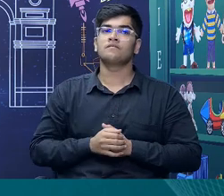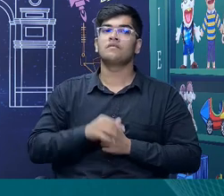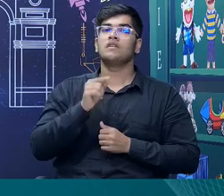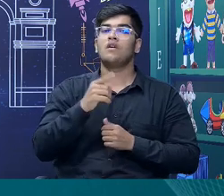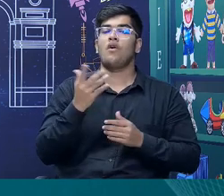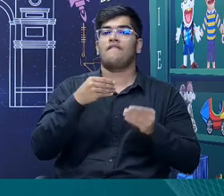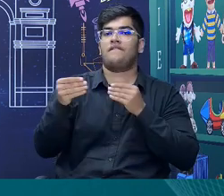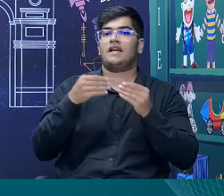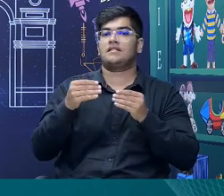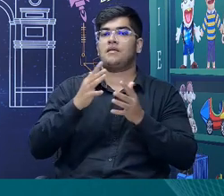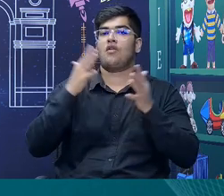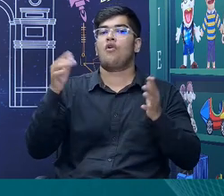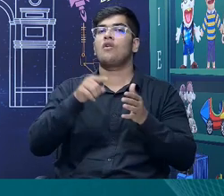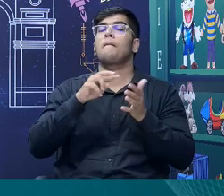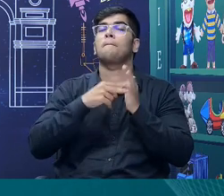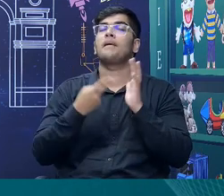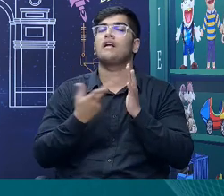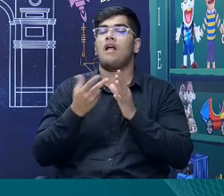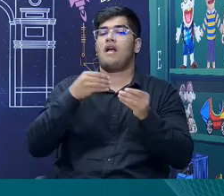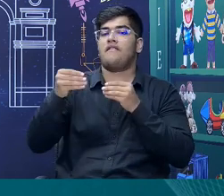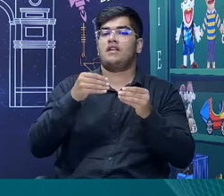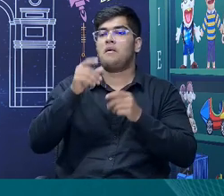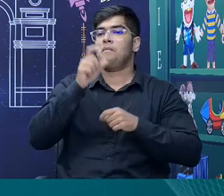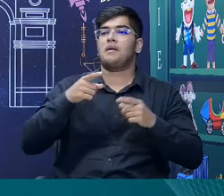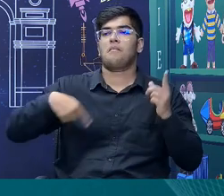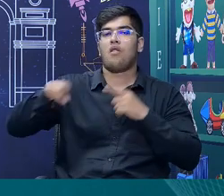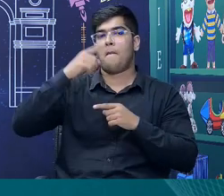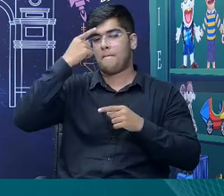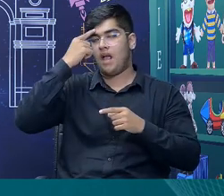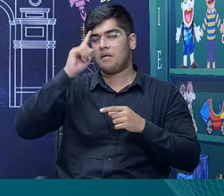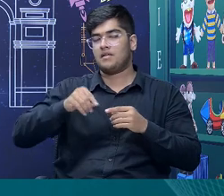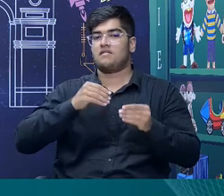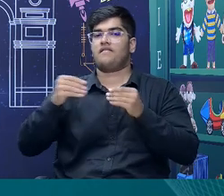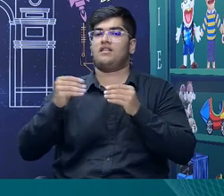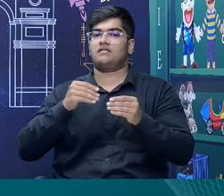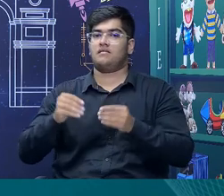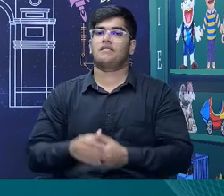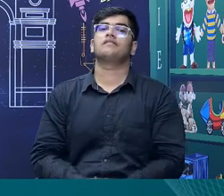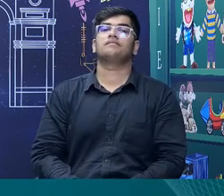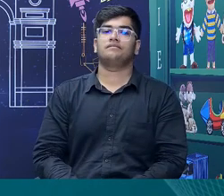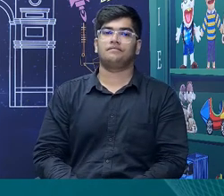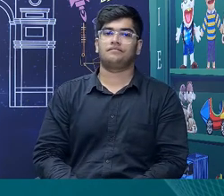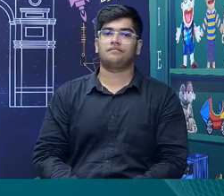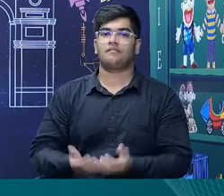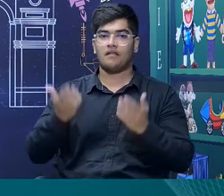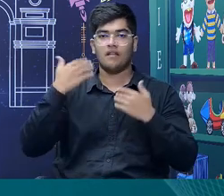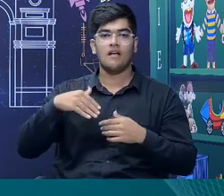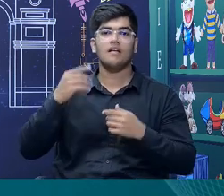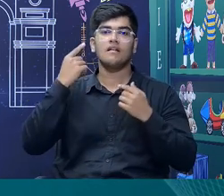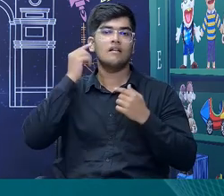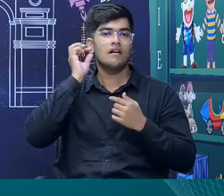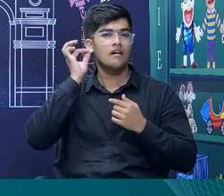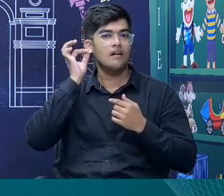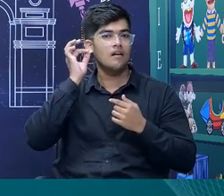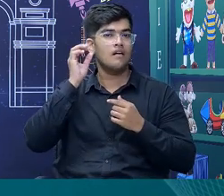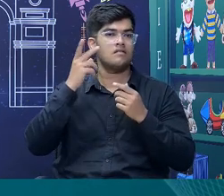तो यह फ्लैक्सिबिलिटी को रिप्रेजेंट करती है और फिर आते हैं बड़े कान बड़े